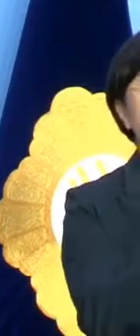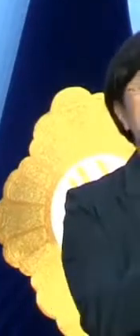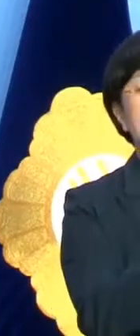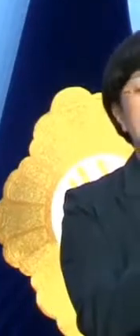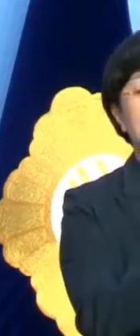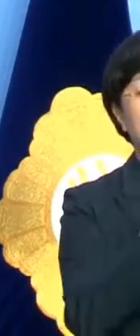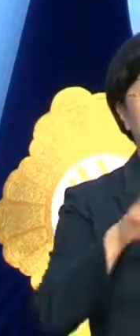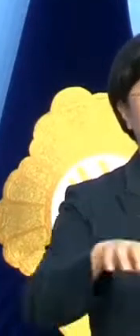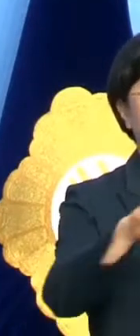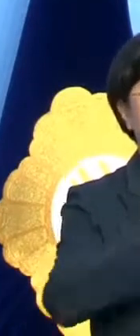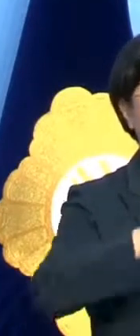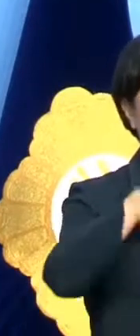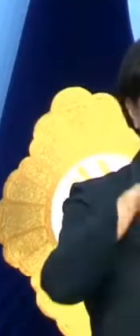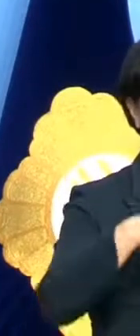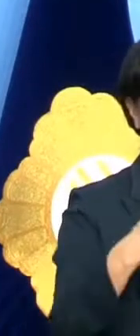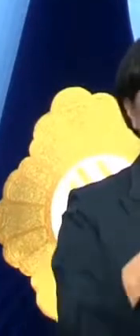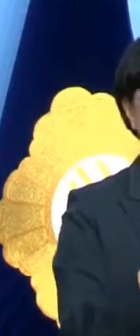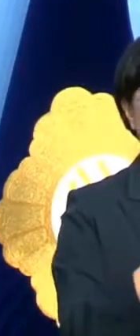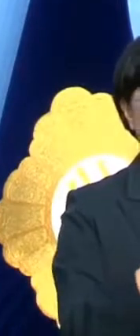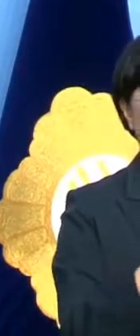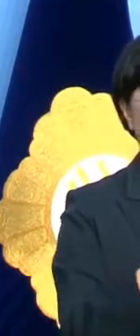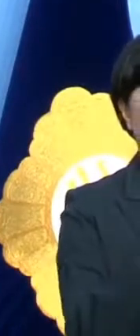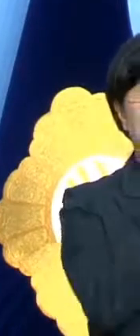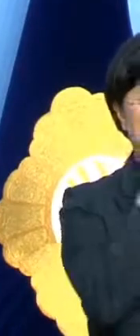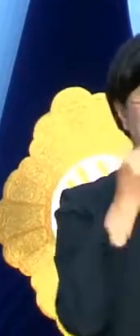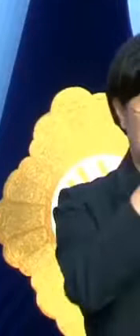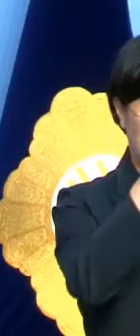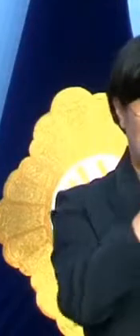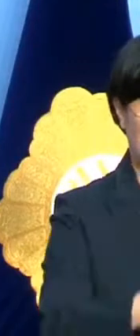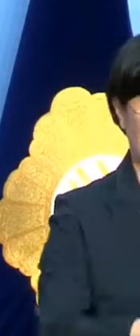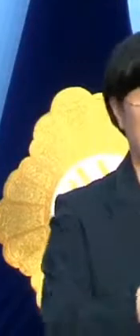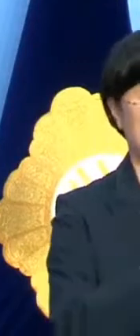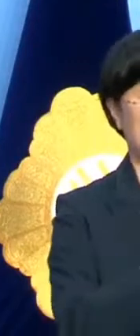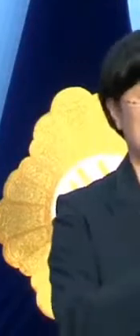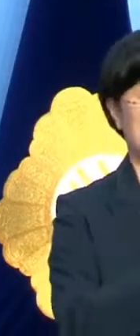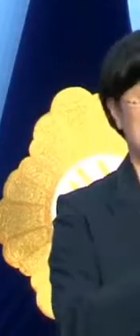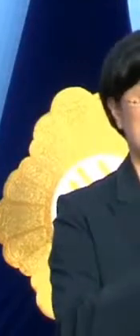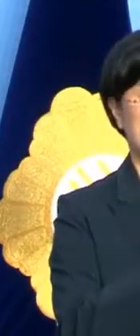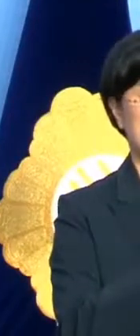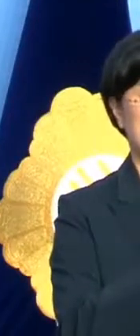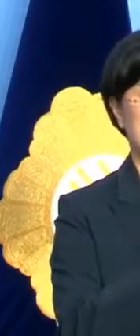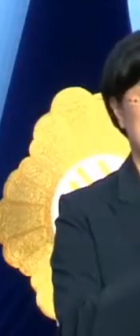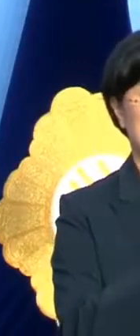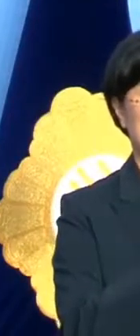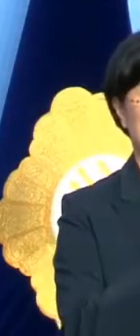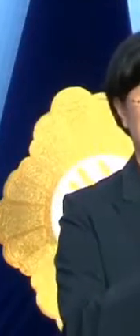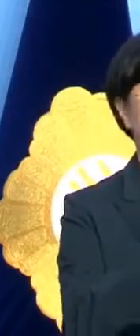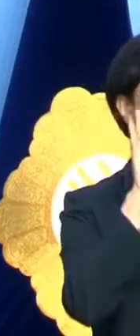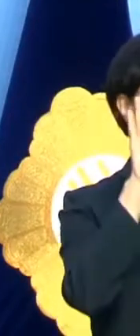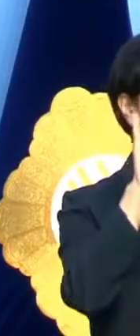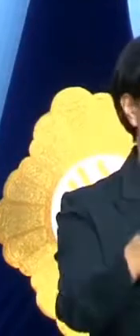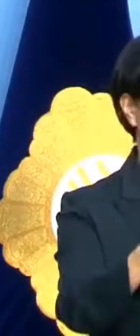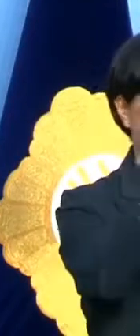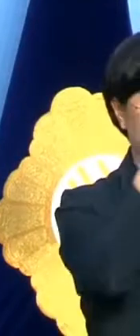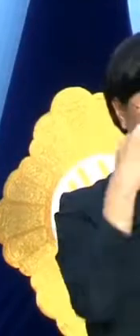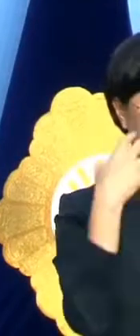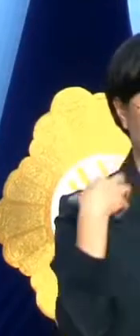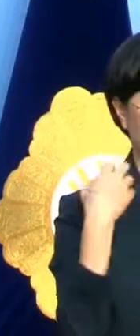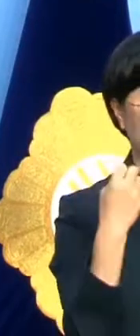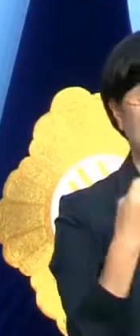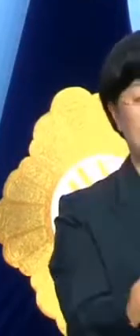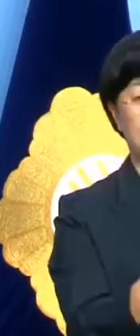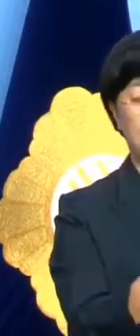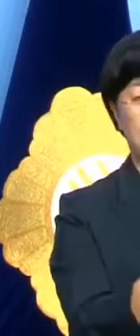다녀오는 길입니다 확인한 내용을 중심으로 해서 향 정부와